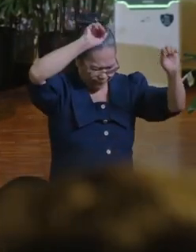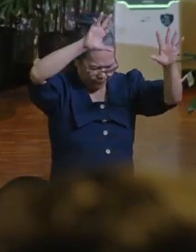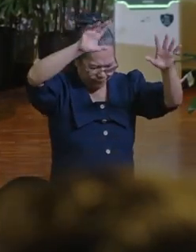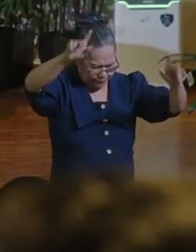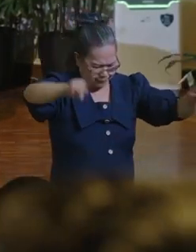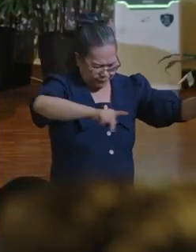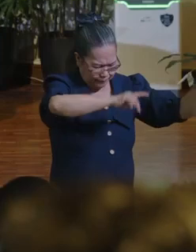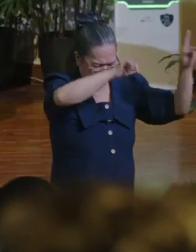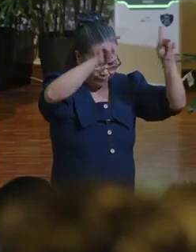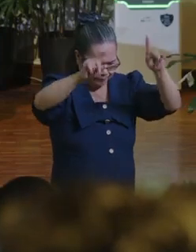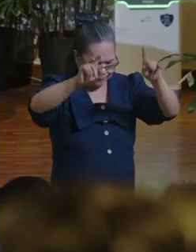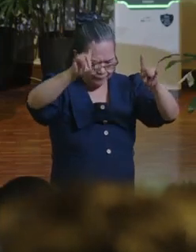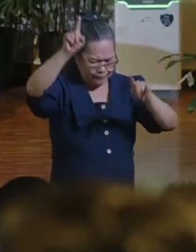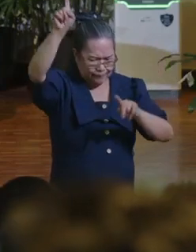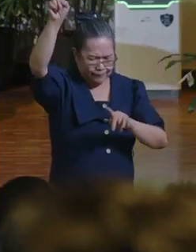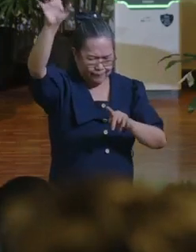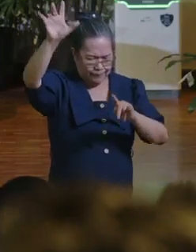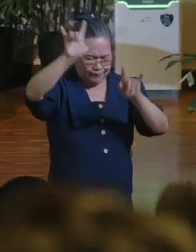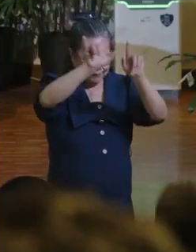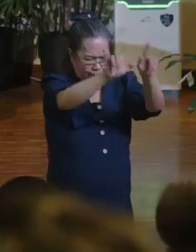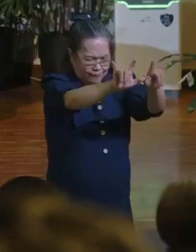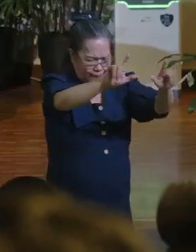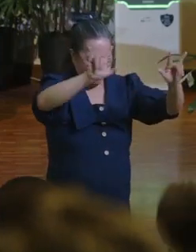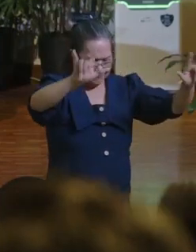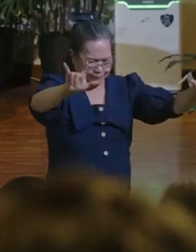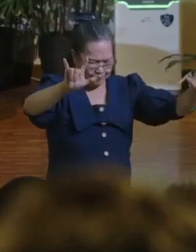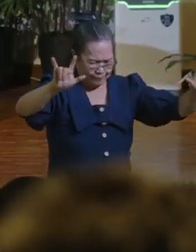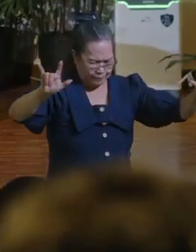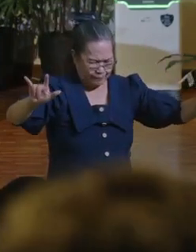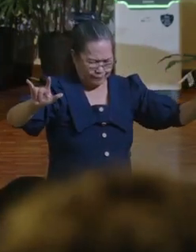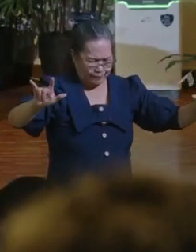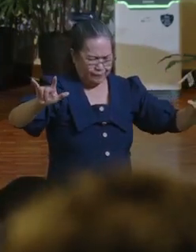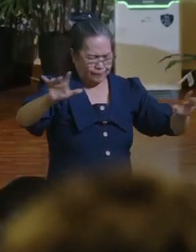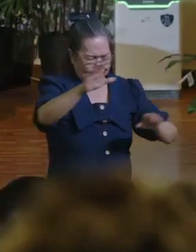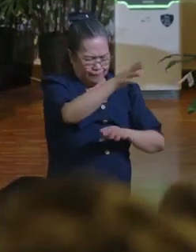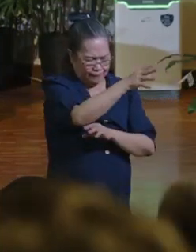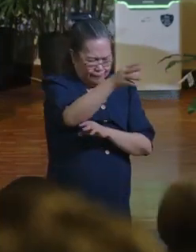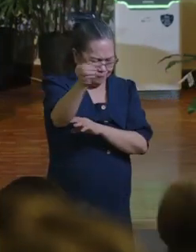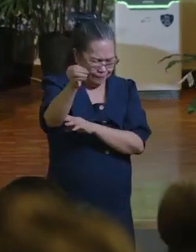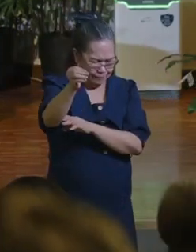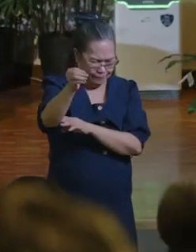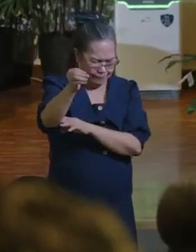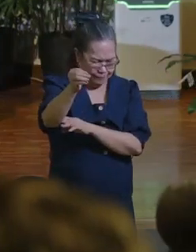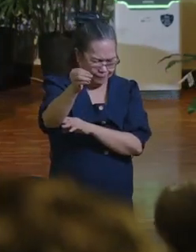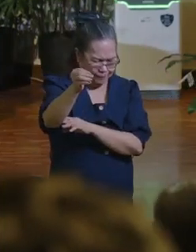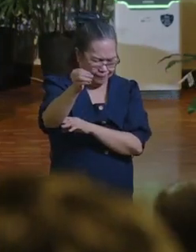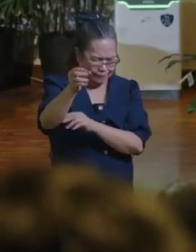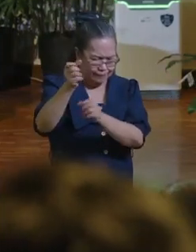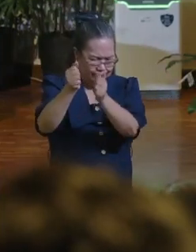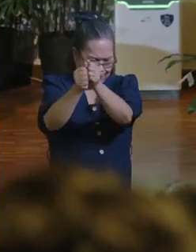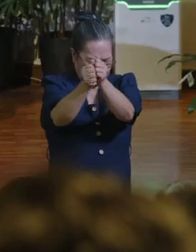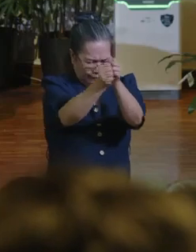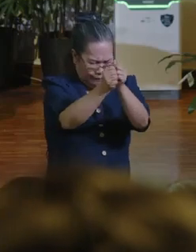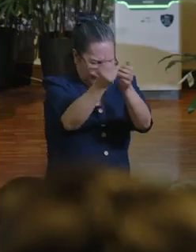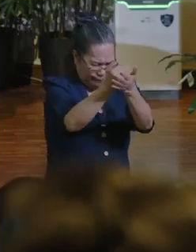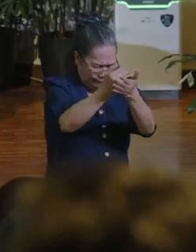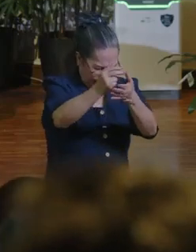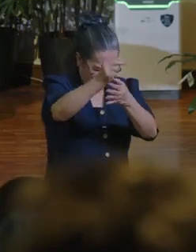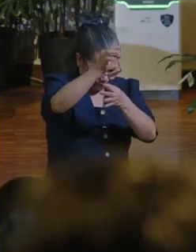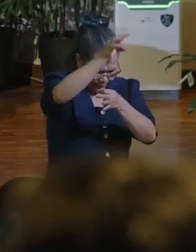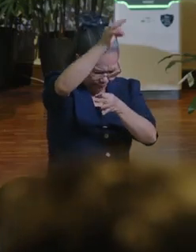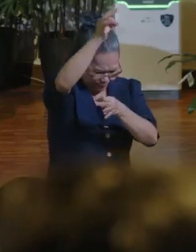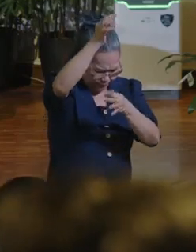ang pag-ibig ni Kristo Jesus at ang pakikipisan at tanglaw ng Diwang